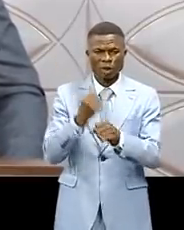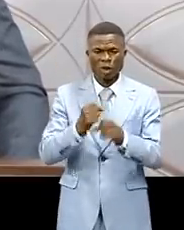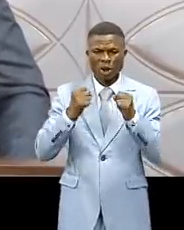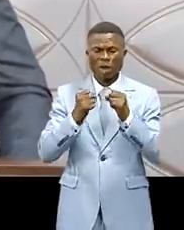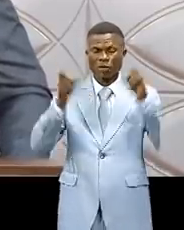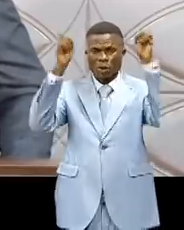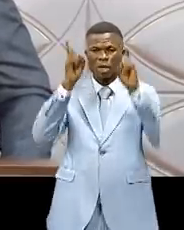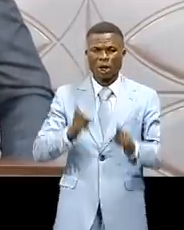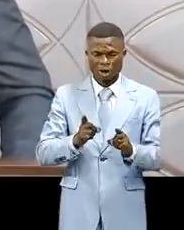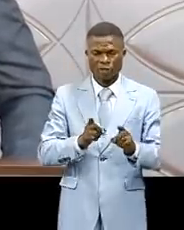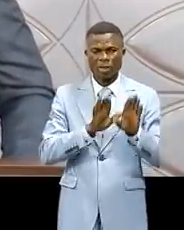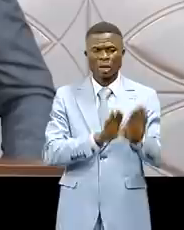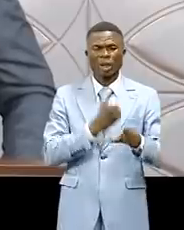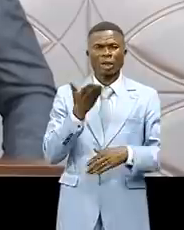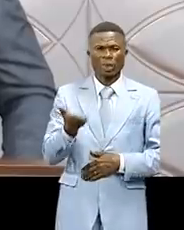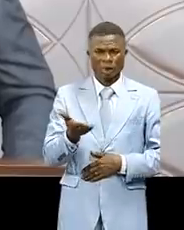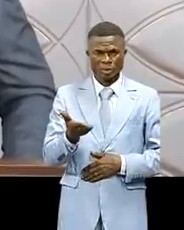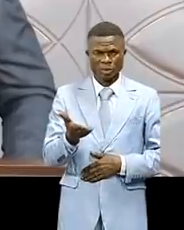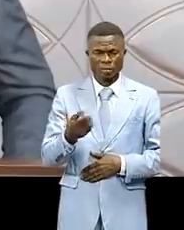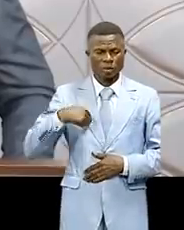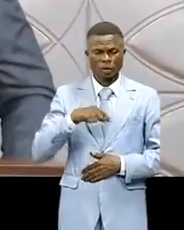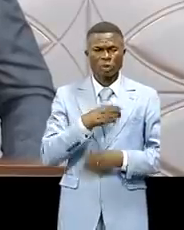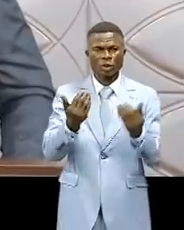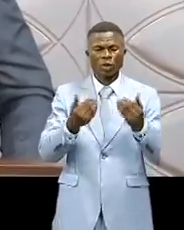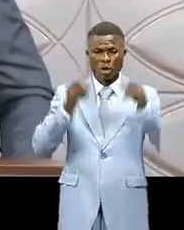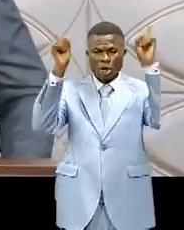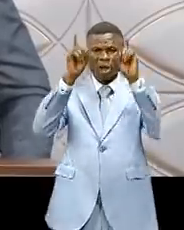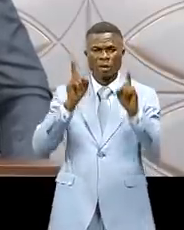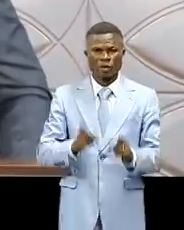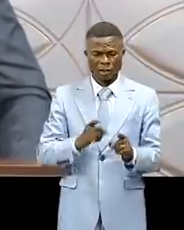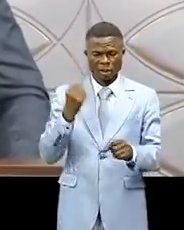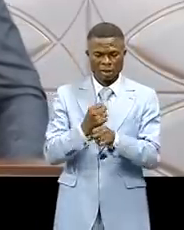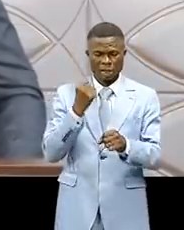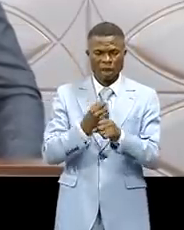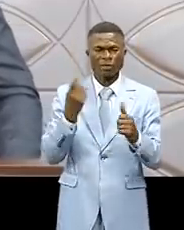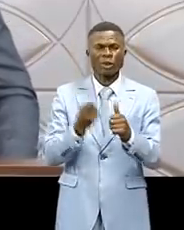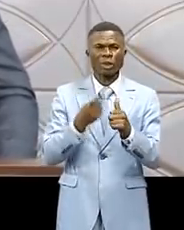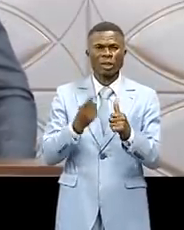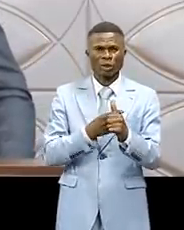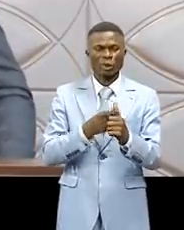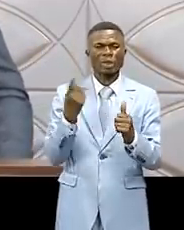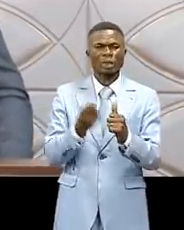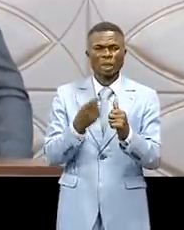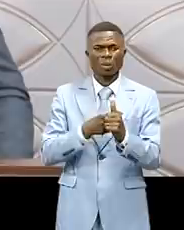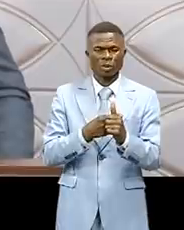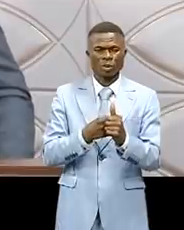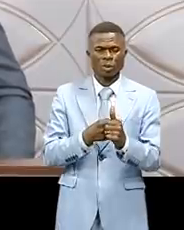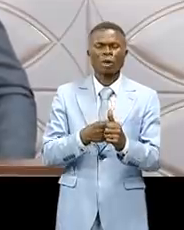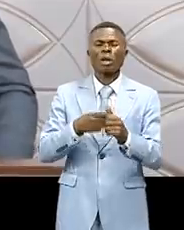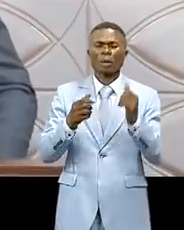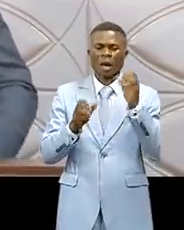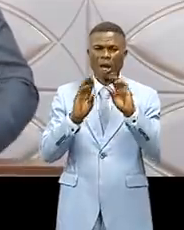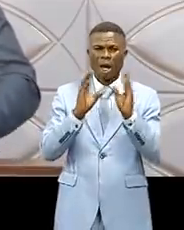en attente nous voulons une afrique qui investissent d'abord et surtout dans le capital humain